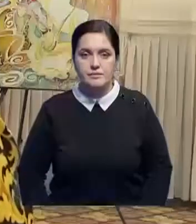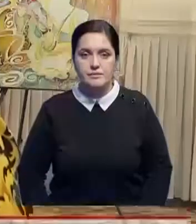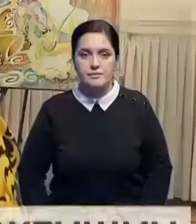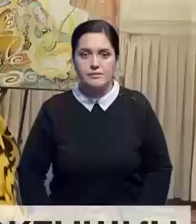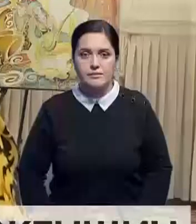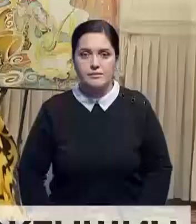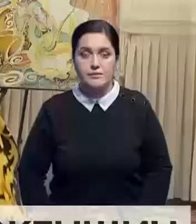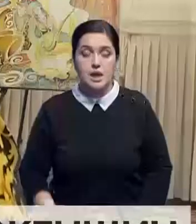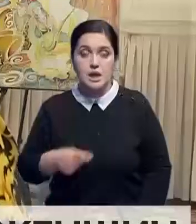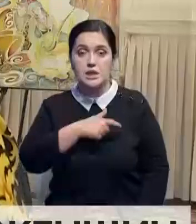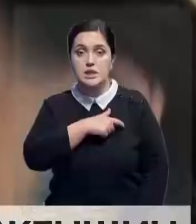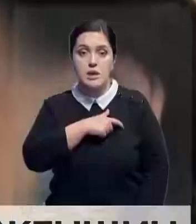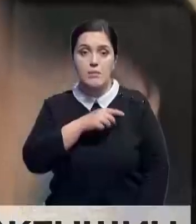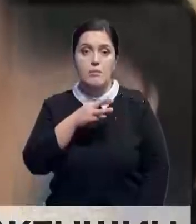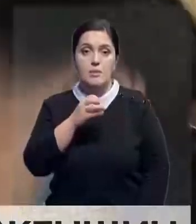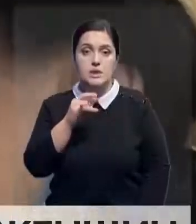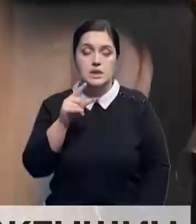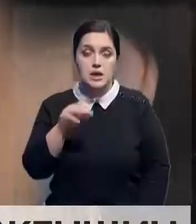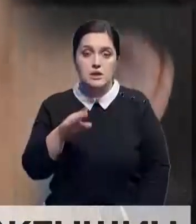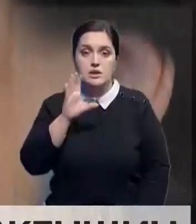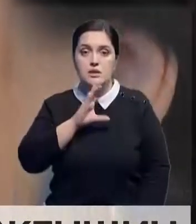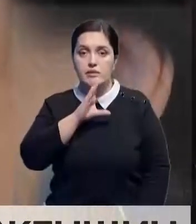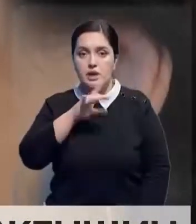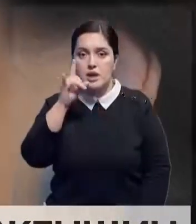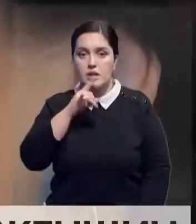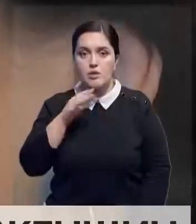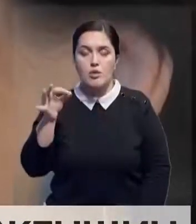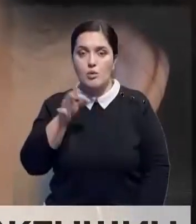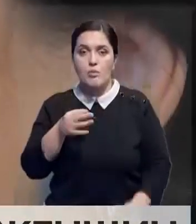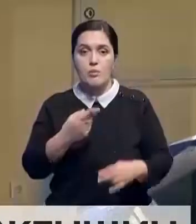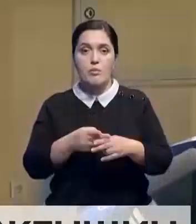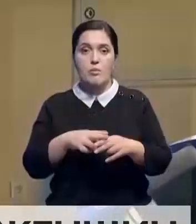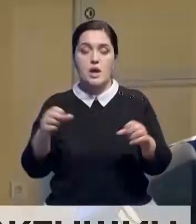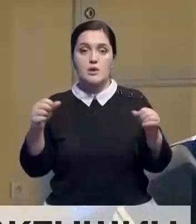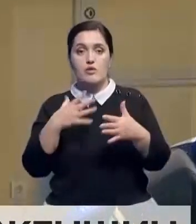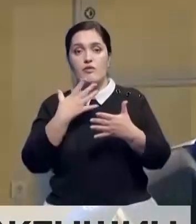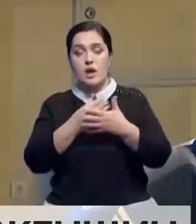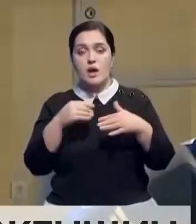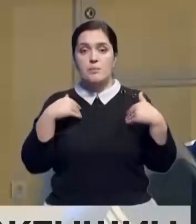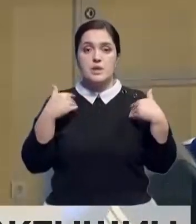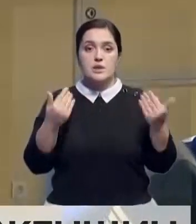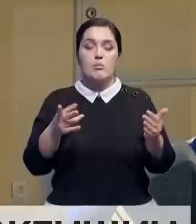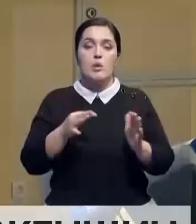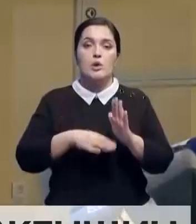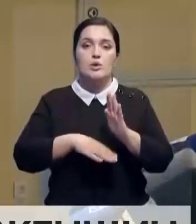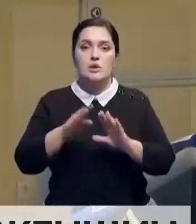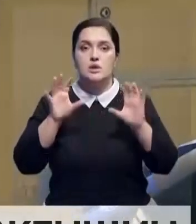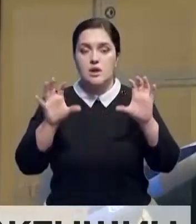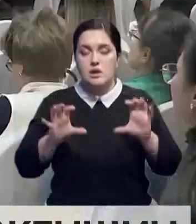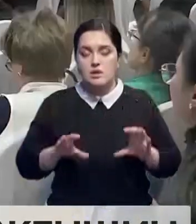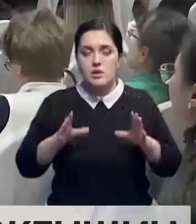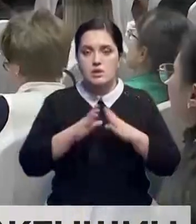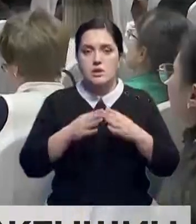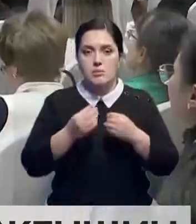Ольга Клишина, депутат Маслихата из Северо-Казахстанской области, привезла на слет свои предложения по улучшению закона о бытовом